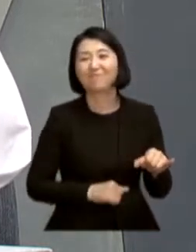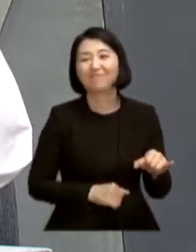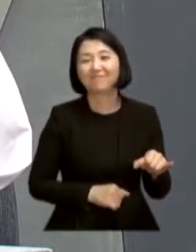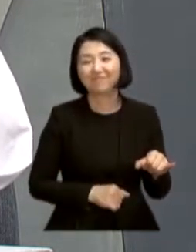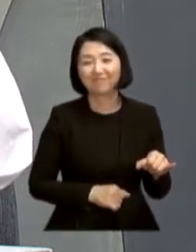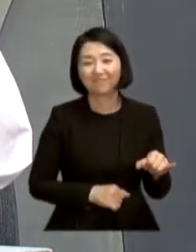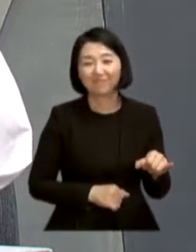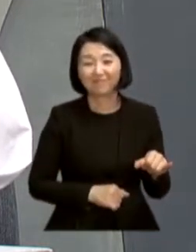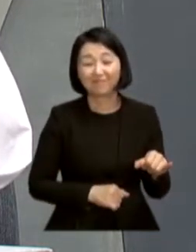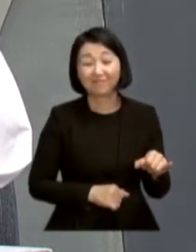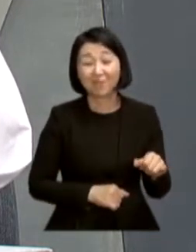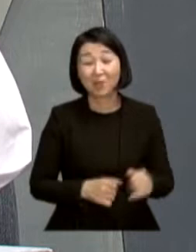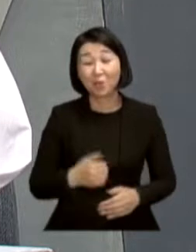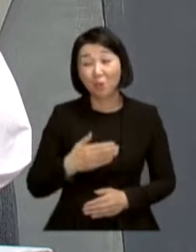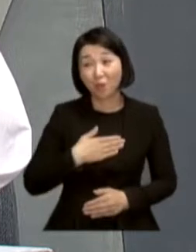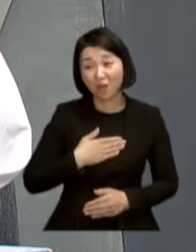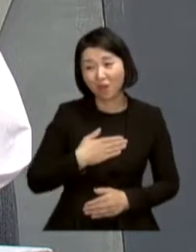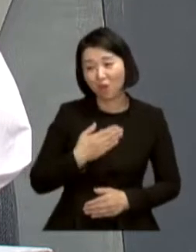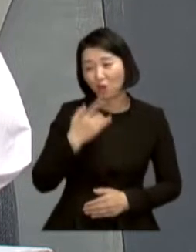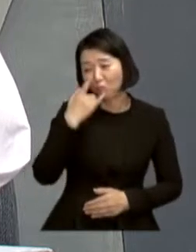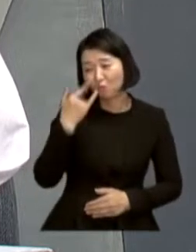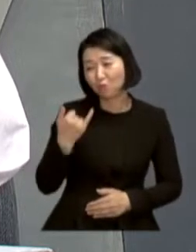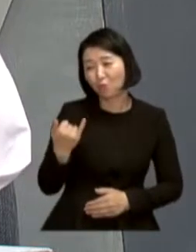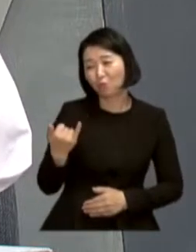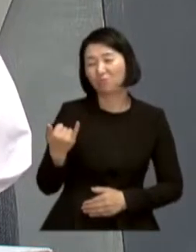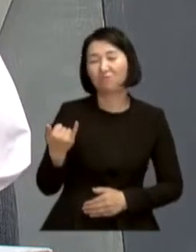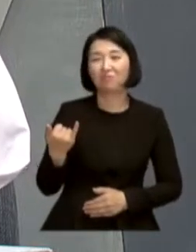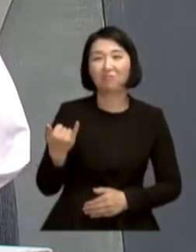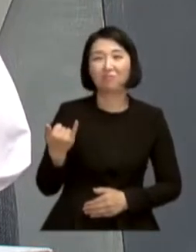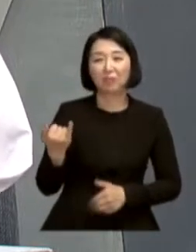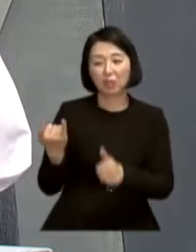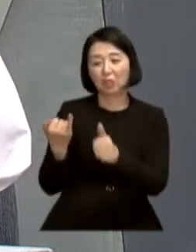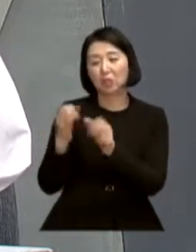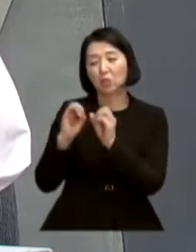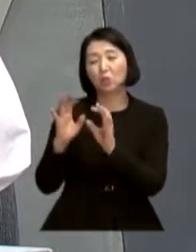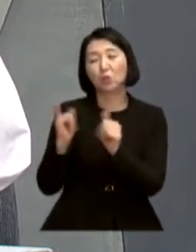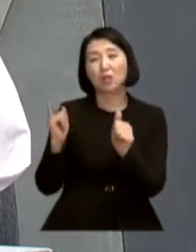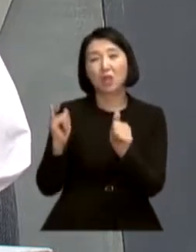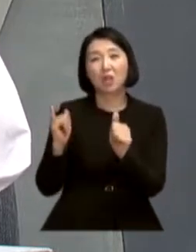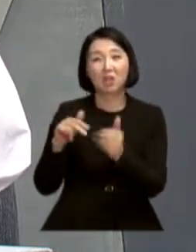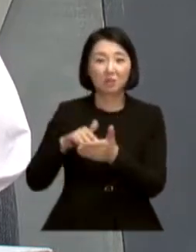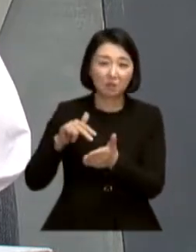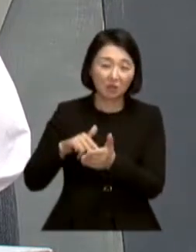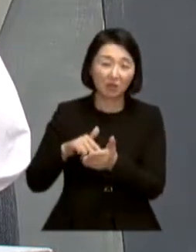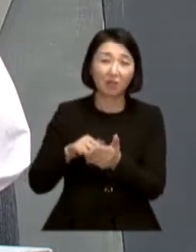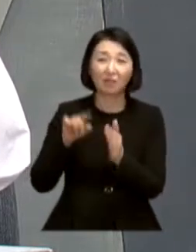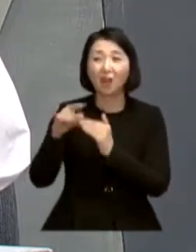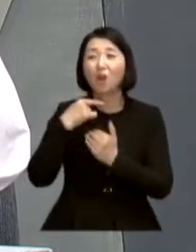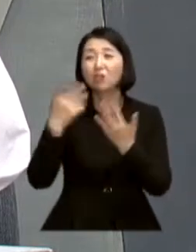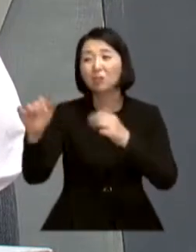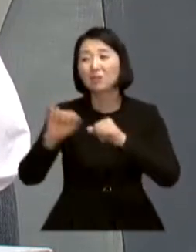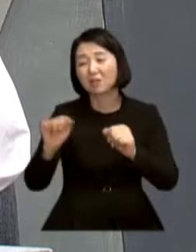하지만 선교를 하지만 자녀들에게 참 미안한 마음을 가지고 계시고 지금 표현하시면서도 그게 저희들에게